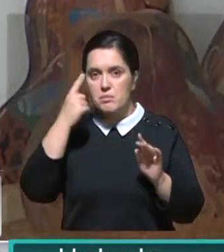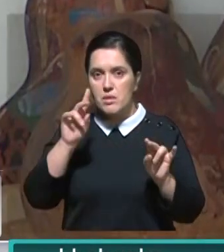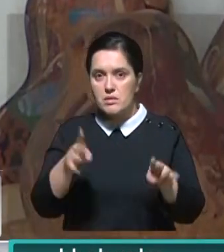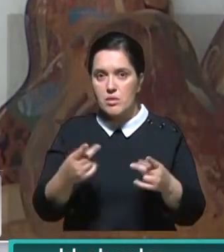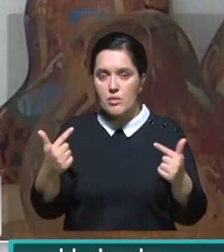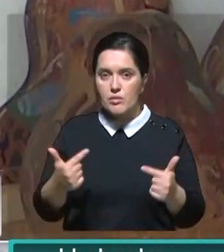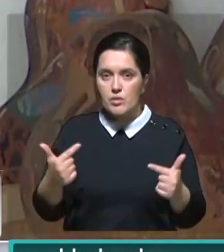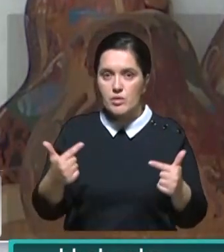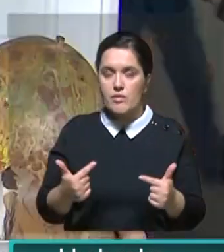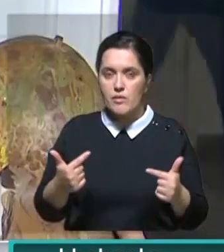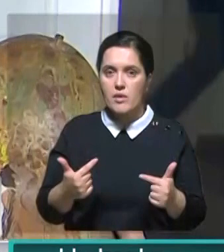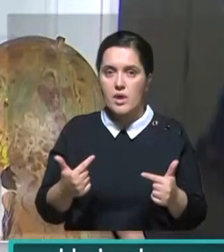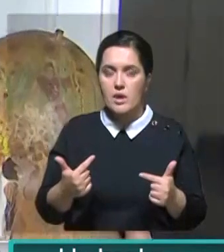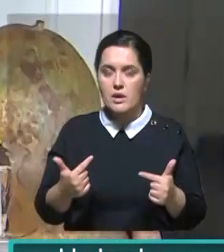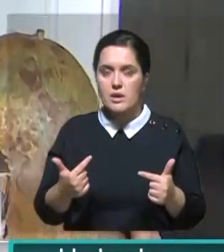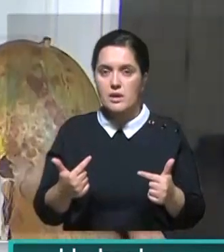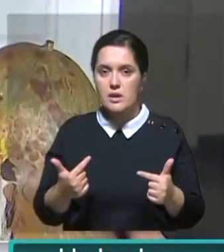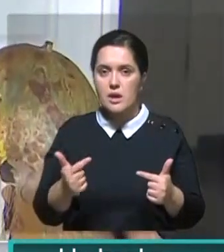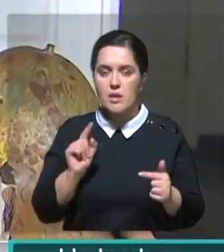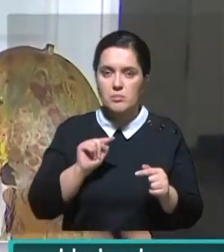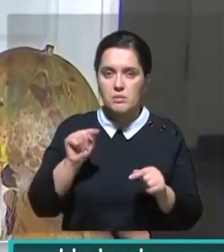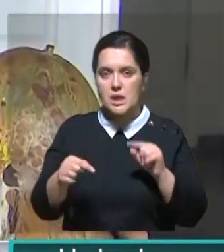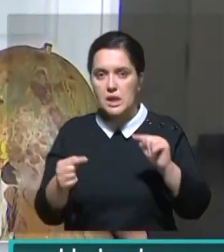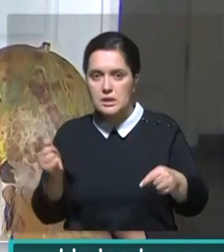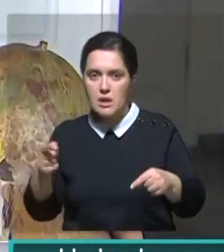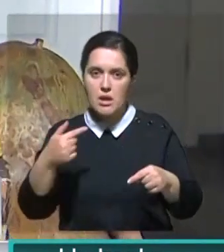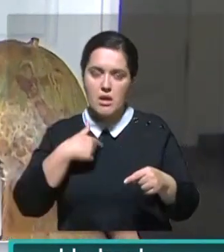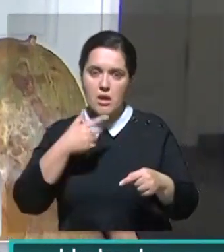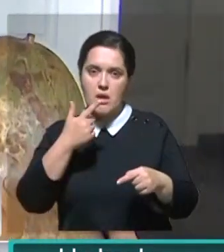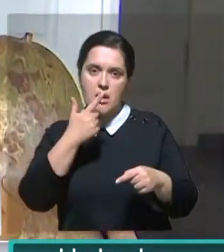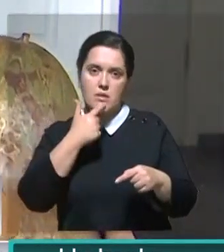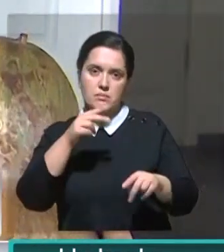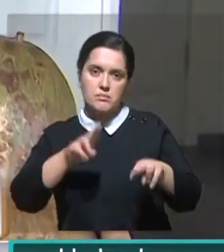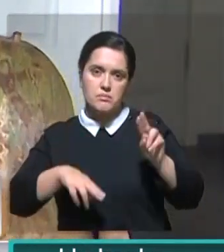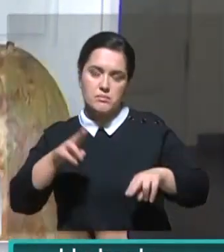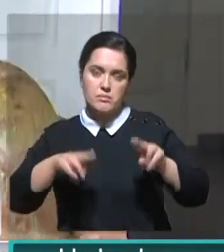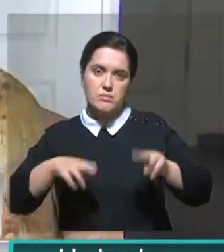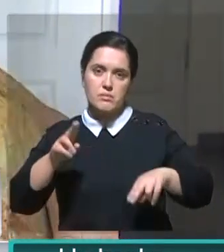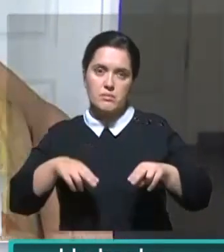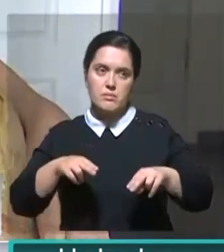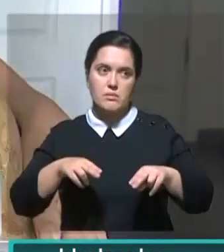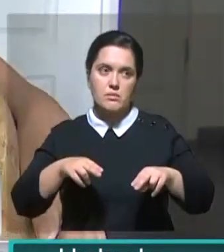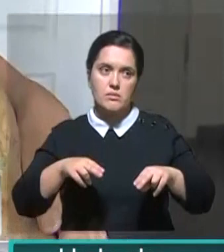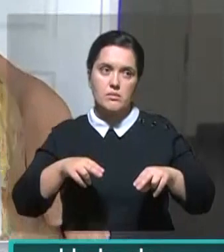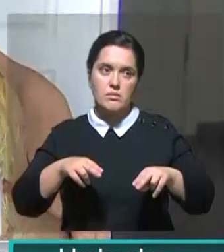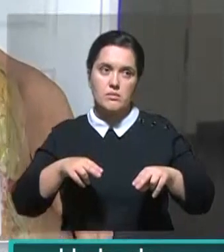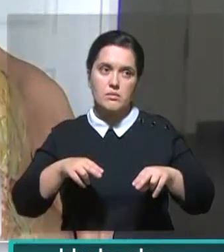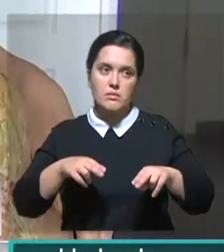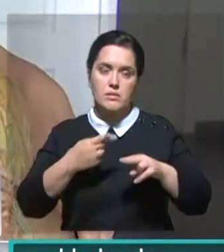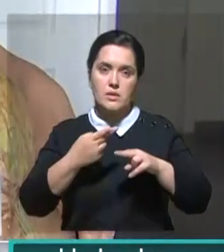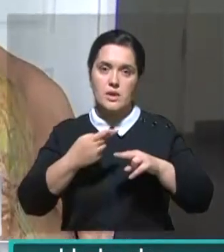приходится. Кое-где я какие-то делала красками поправки. А в основном, видите, вот этот подсолнух